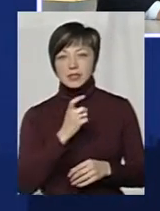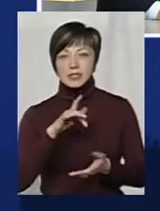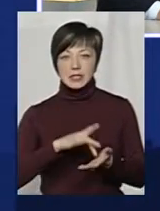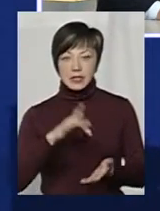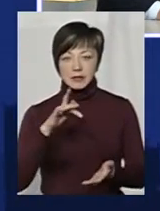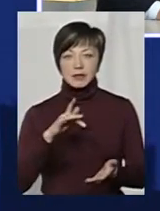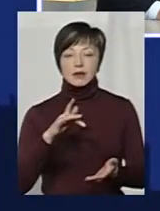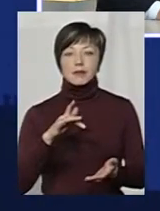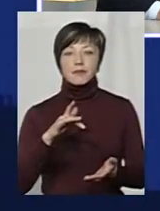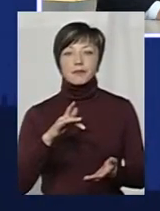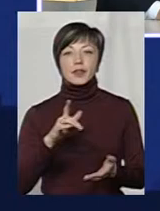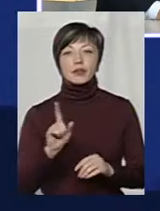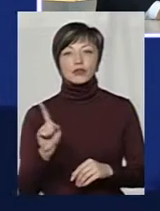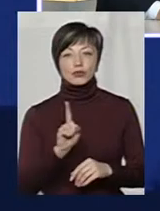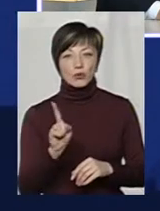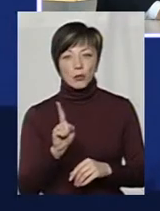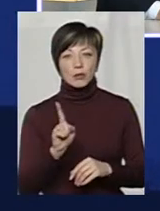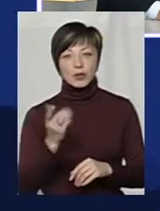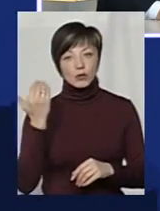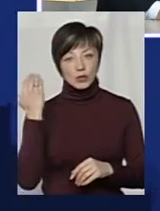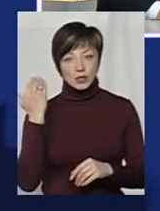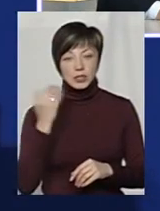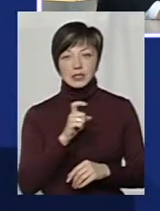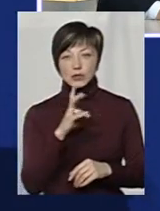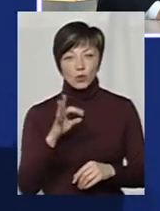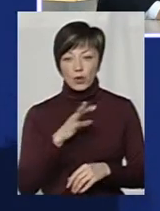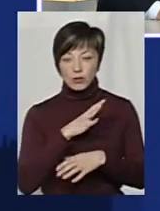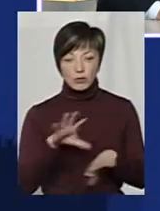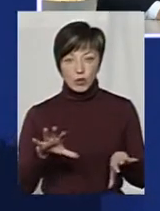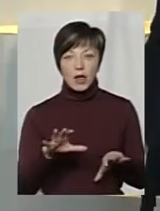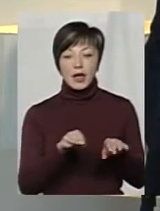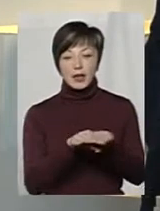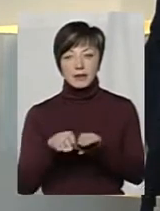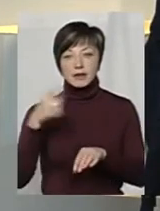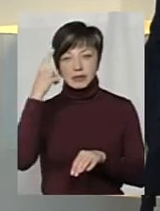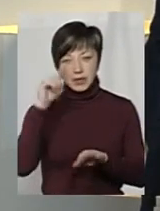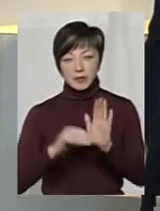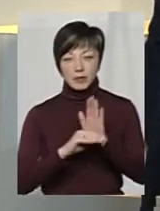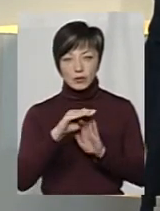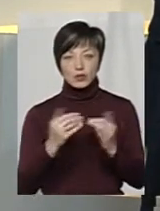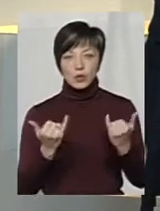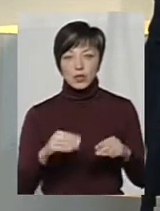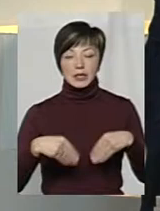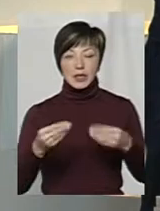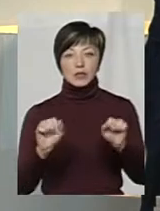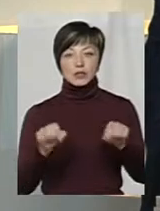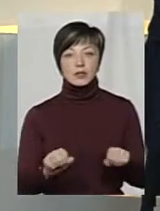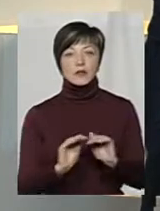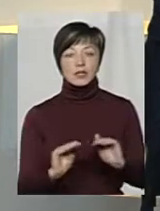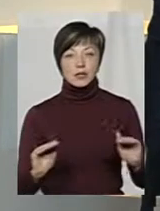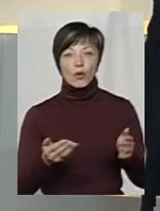південь. Для того, щоб, ну, тоді ще ЗНО не було, коли це створювалося, але рівень знань підтягнути. Сьогодні дати можливість